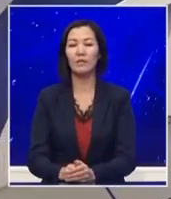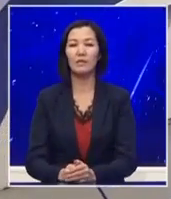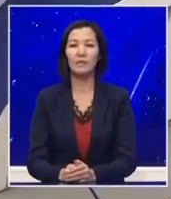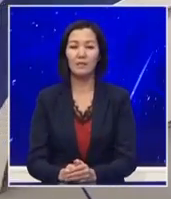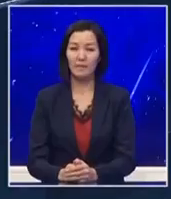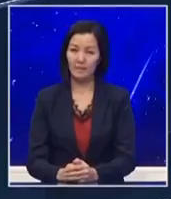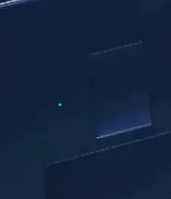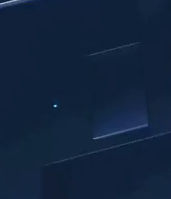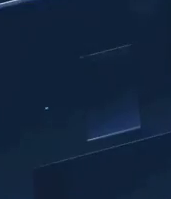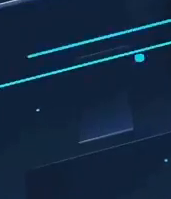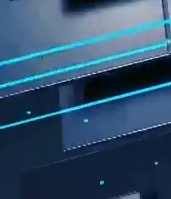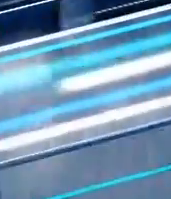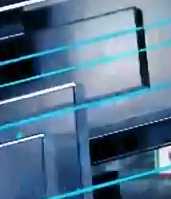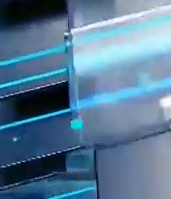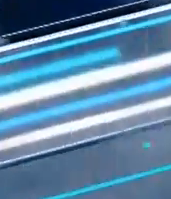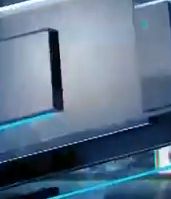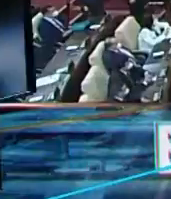көретіндеріңіз.